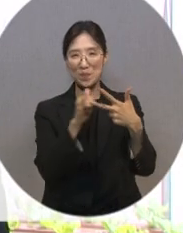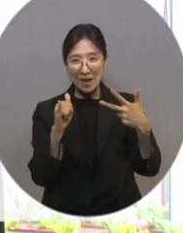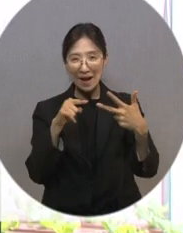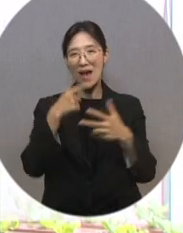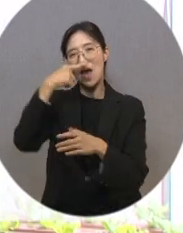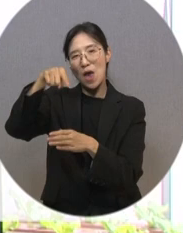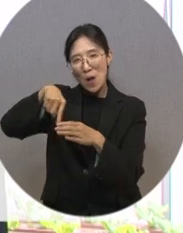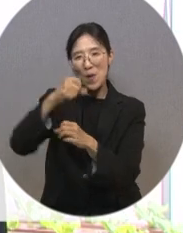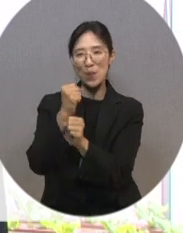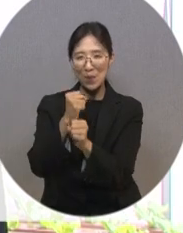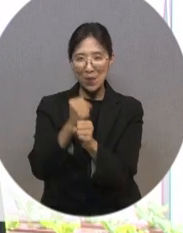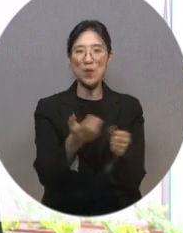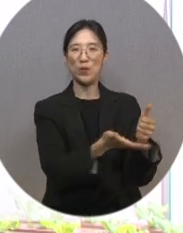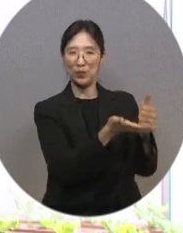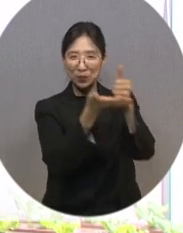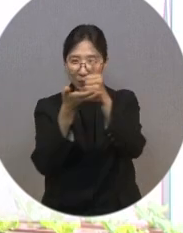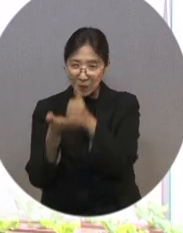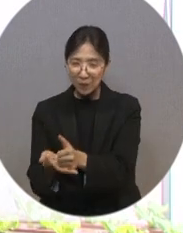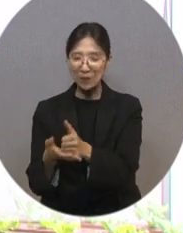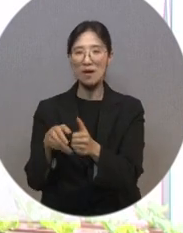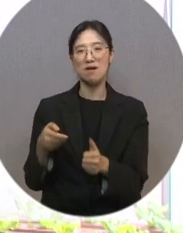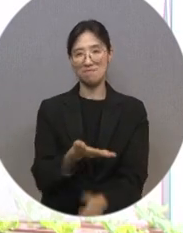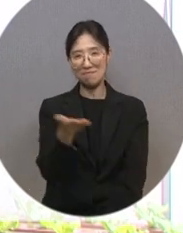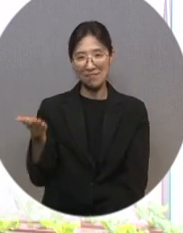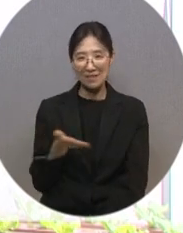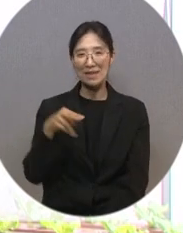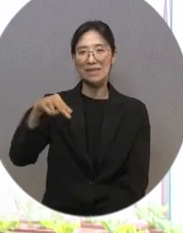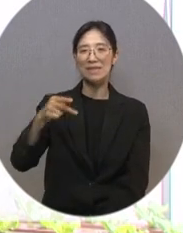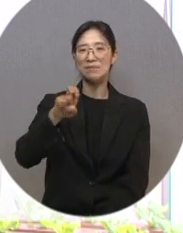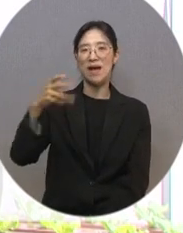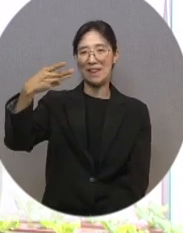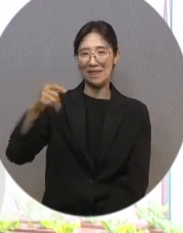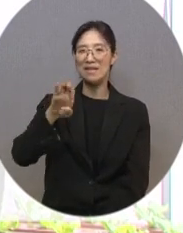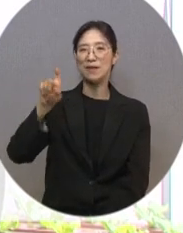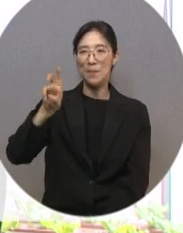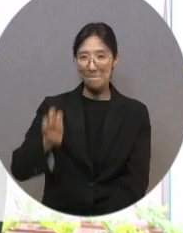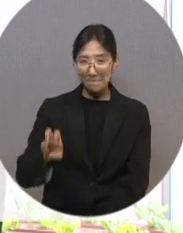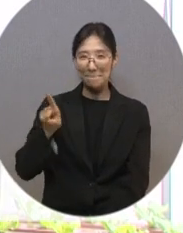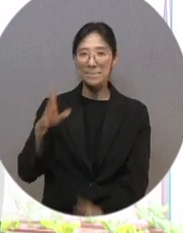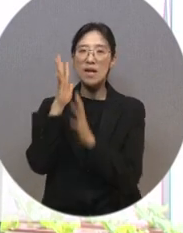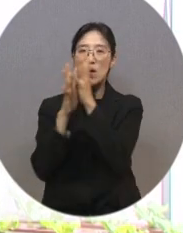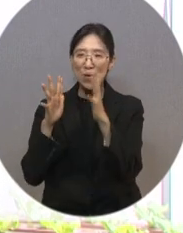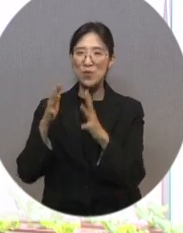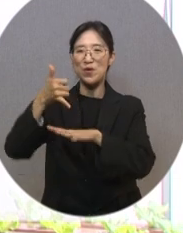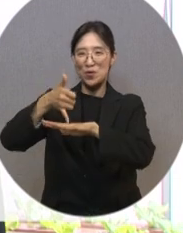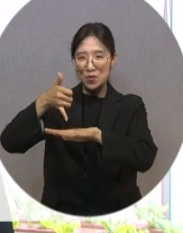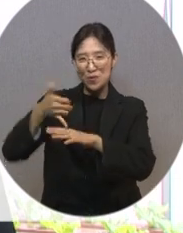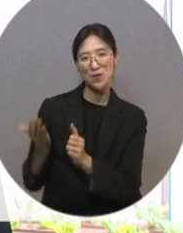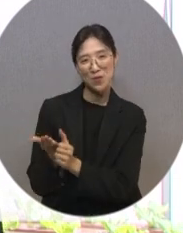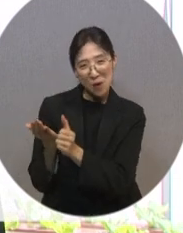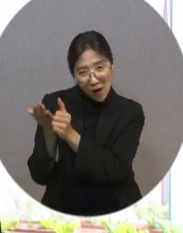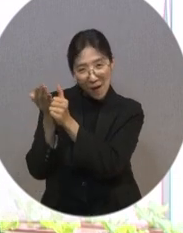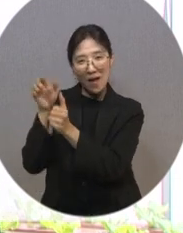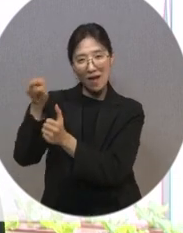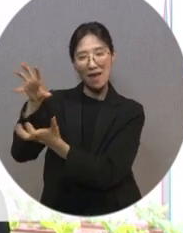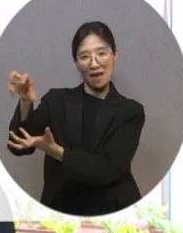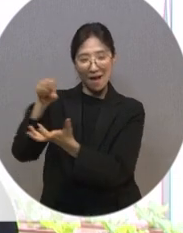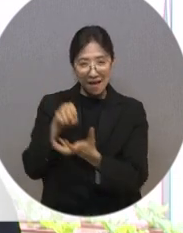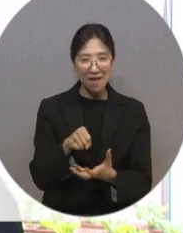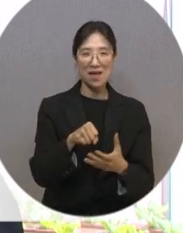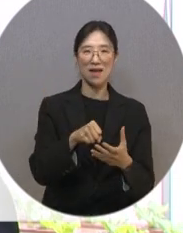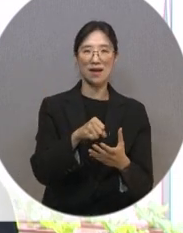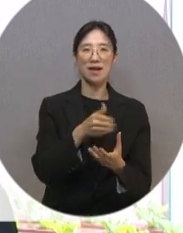바리스타로 직접 이렇게 모셔서 이 어르신들이 이 스마트팜 여기에서 농작물 이렇게 경작을 하셔서 이를 재료로 해서